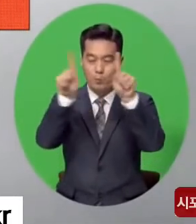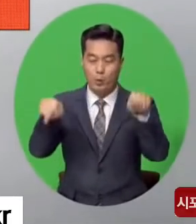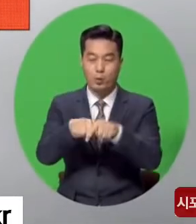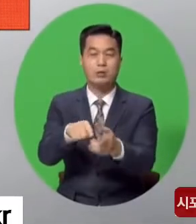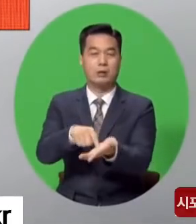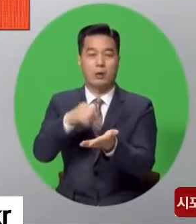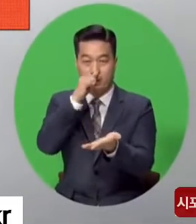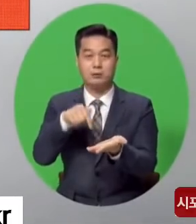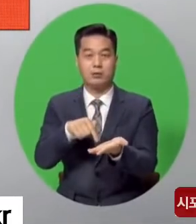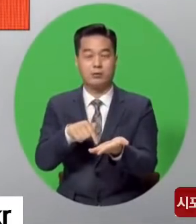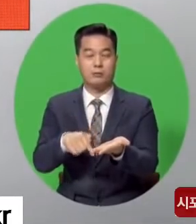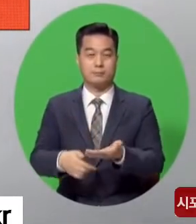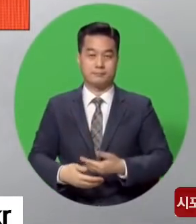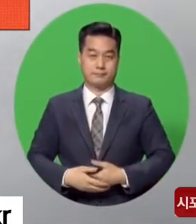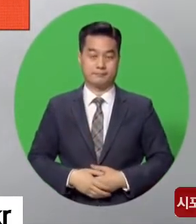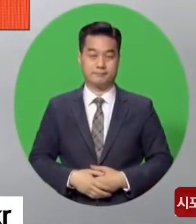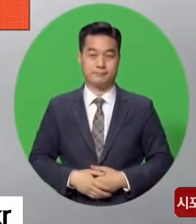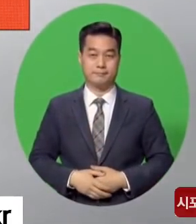나와 있지 않습니까?